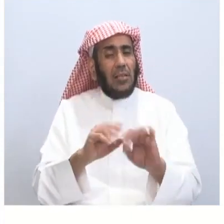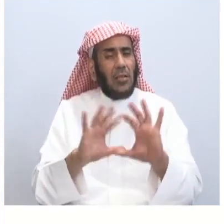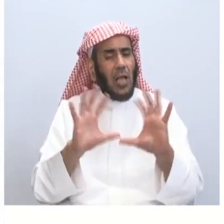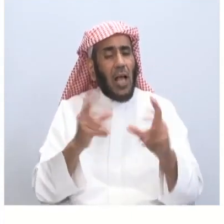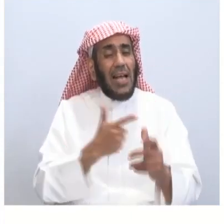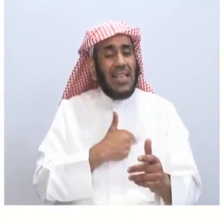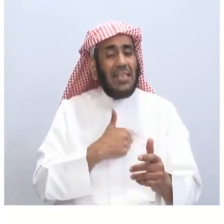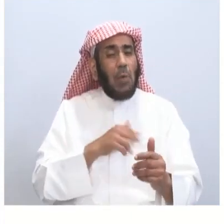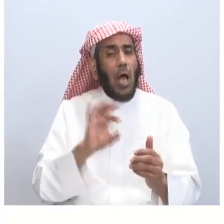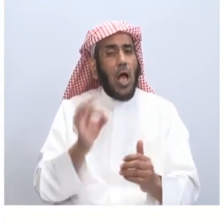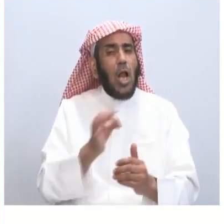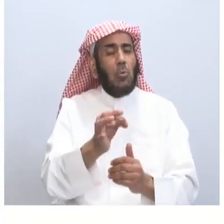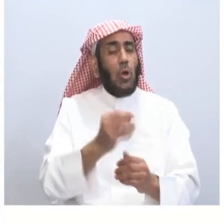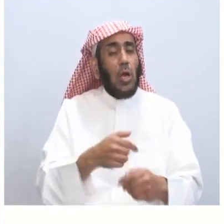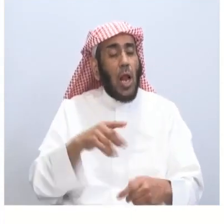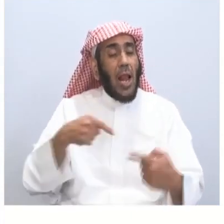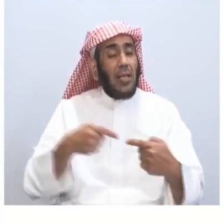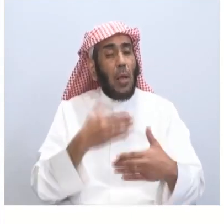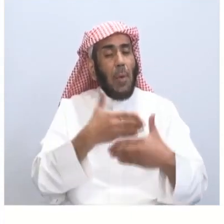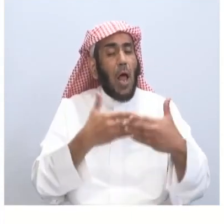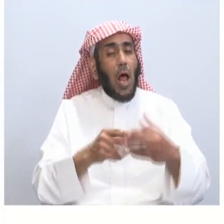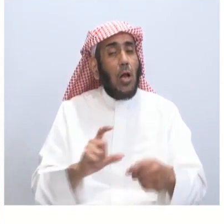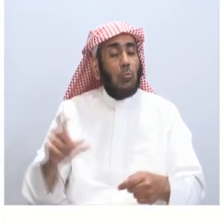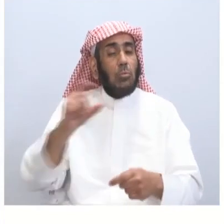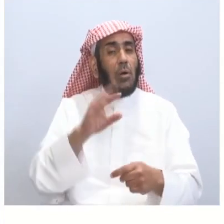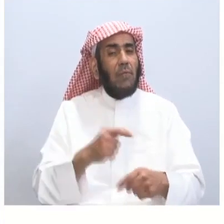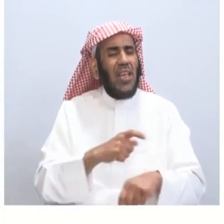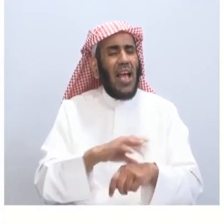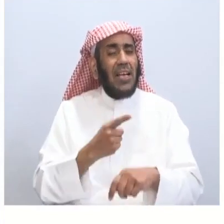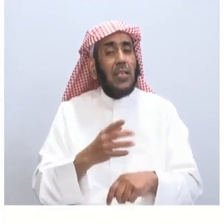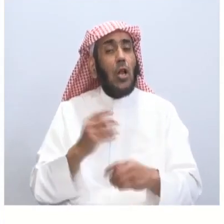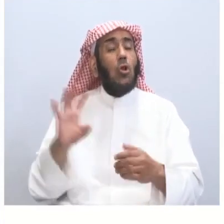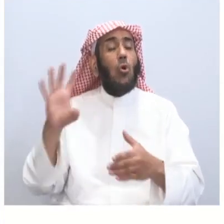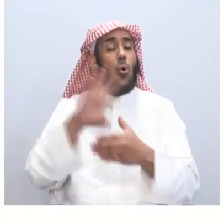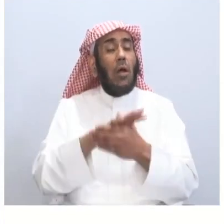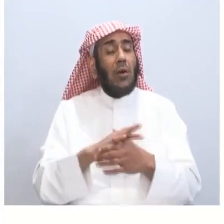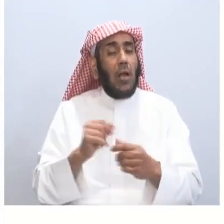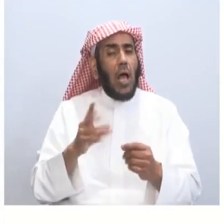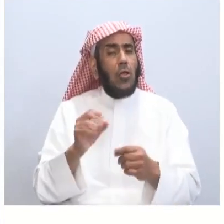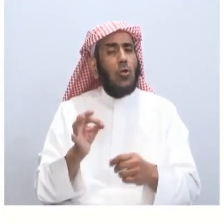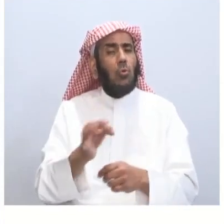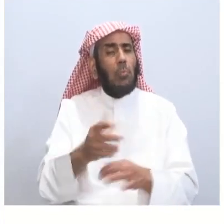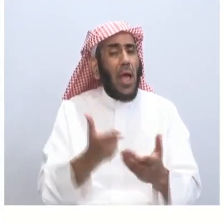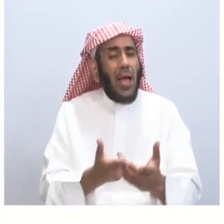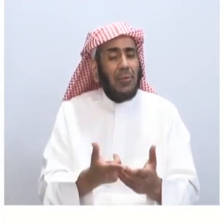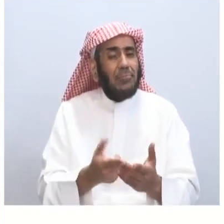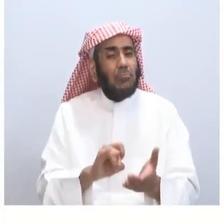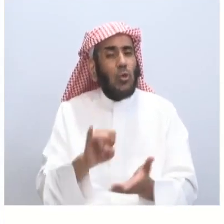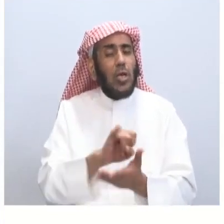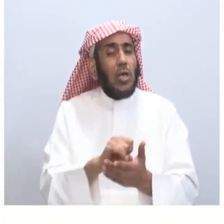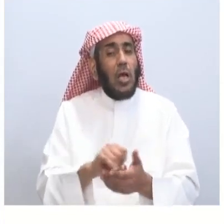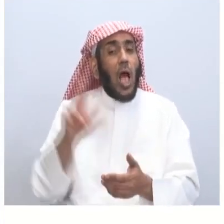المدن التي انشاها المسلمون في عصر الخلفاء الراشدين هذه المدن